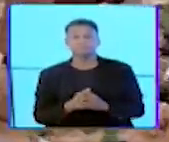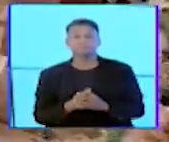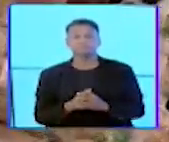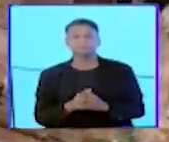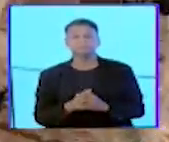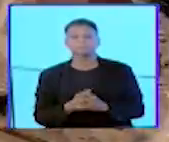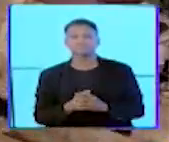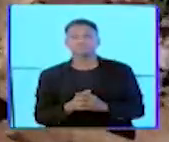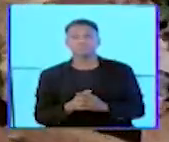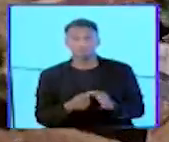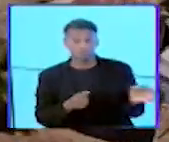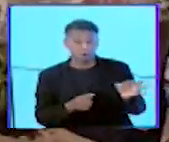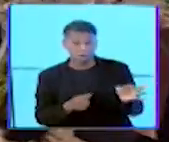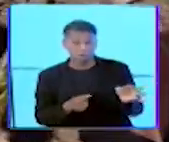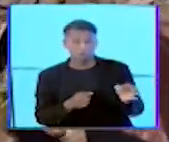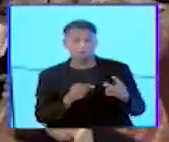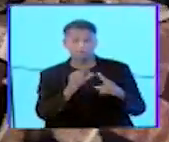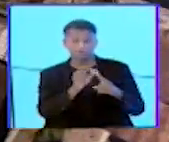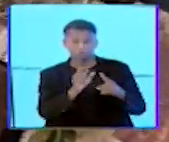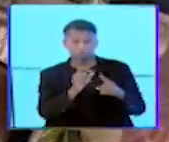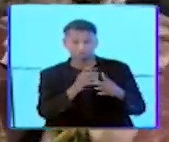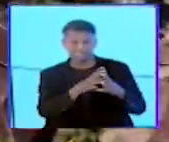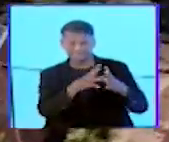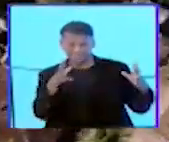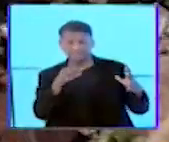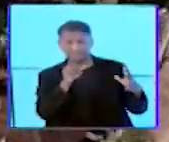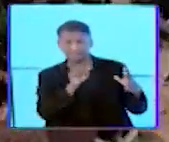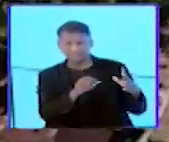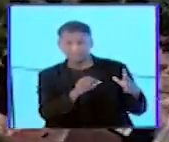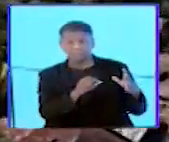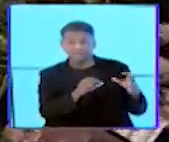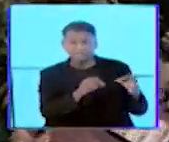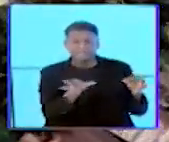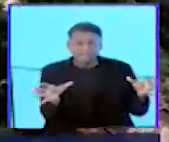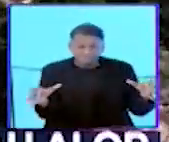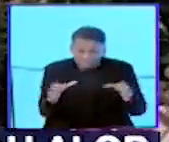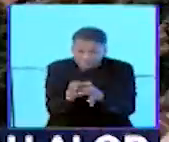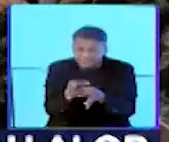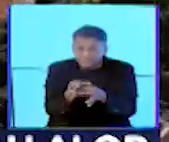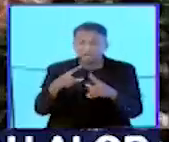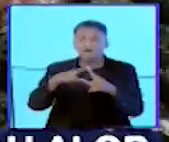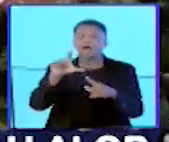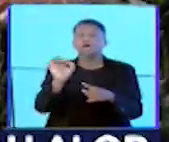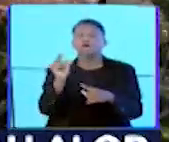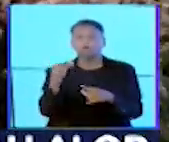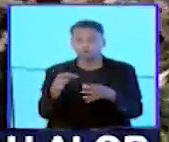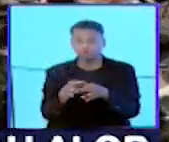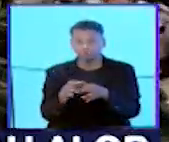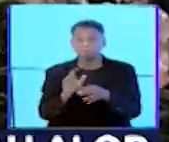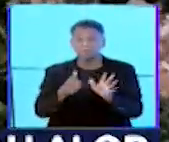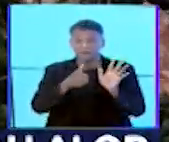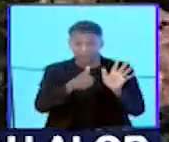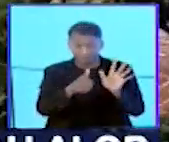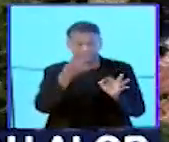Pulau Pura merupakan pulau terbesar di antara pulau-pulau kecil yang berada di gugus Pulau Alor. Di sini ada 6 desa yang dihuni